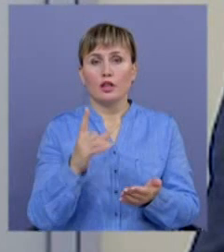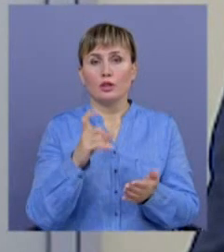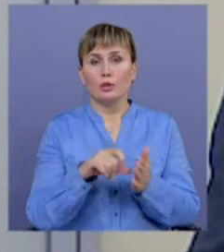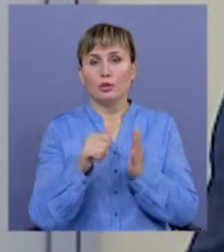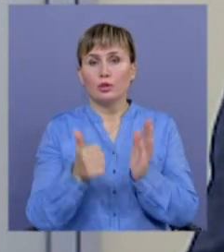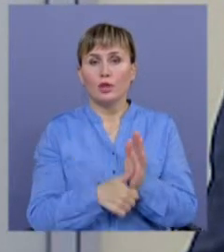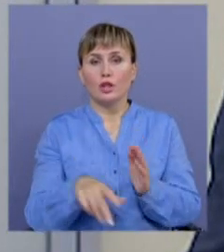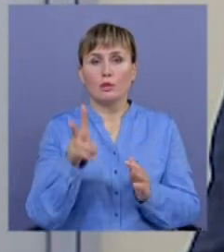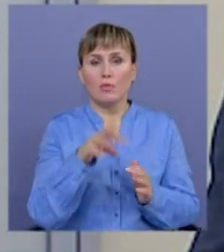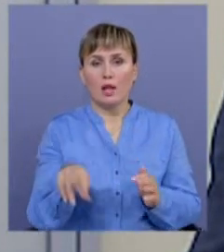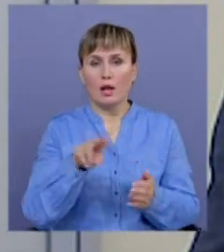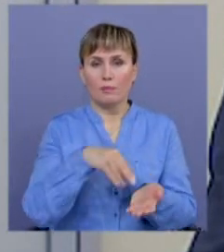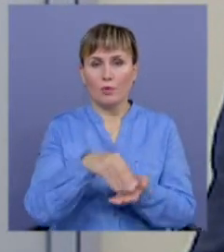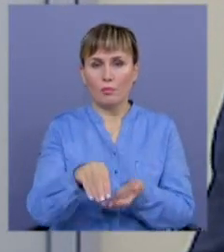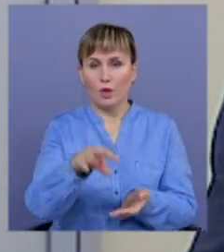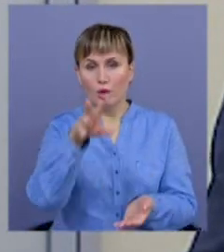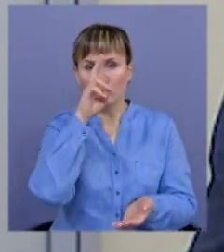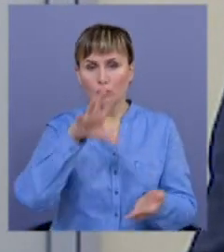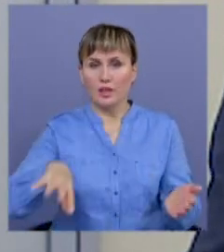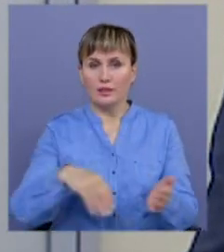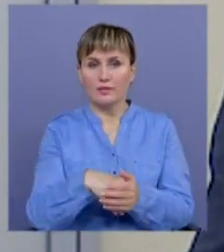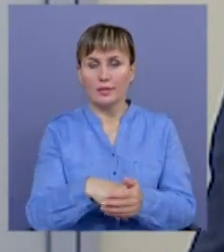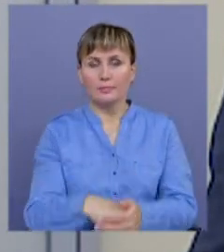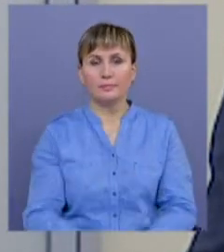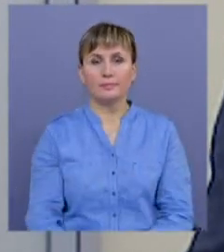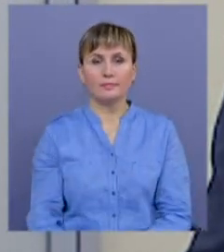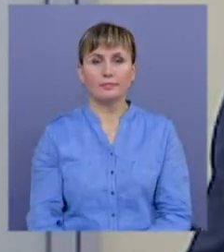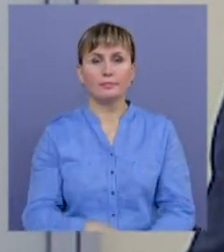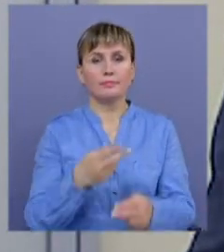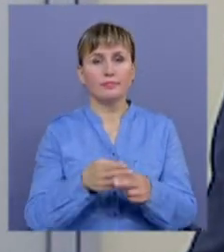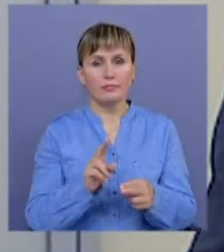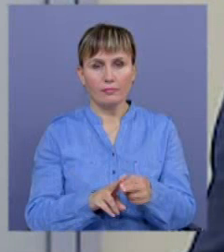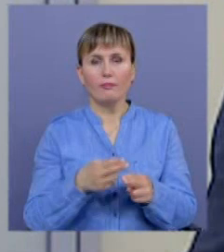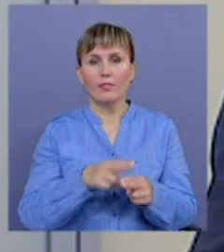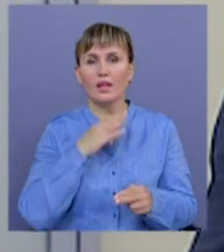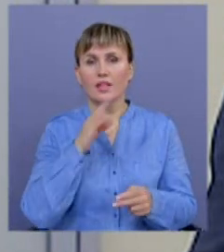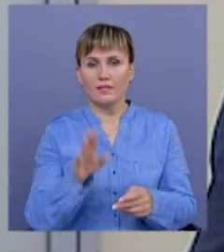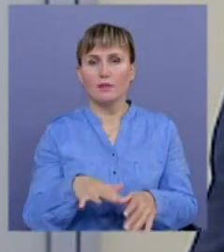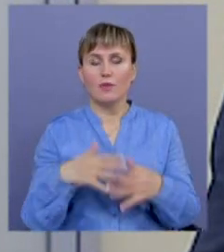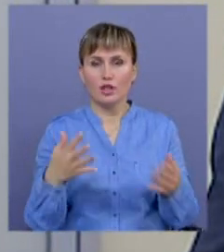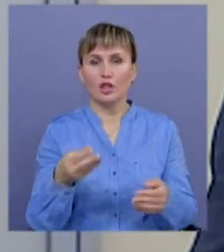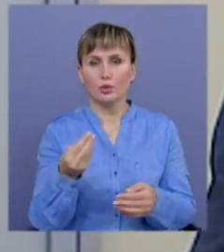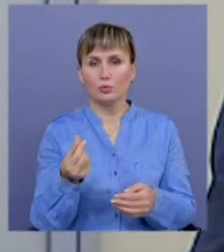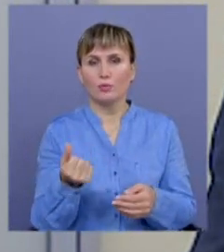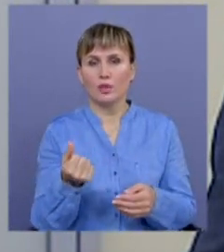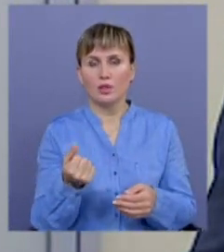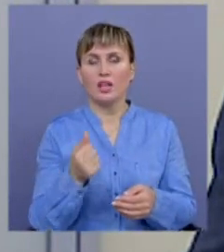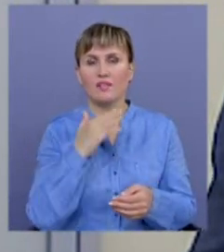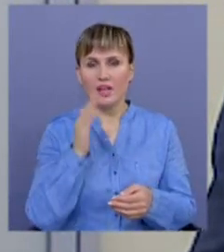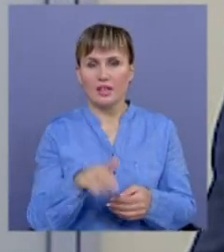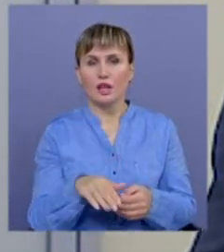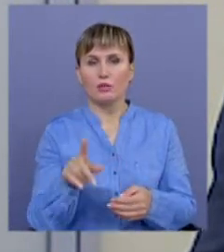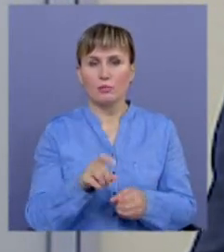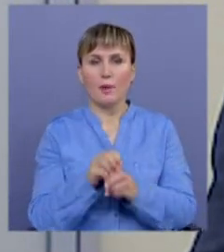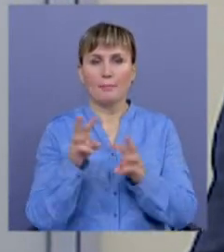116 миллиардов покрытий со стороны бюджета есть. Поэтому, в принципе, это достаточно большая сумма, ее хватает для того,